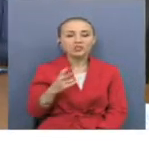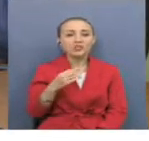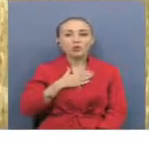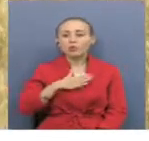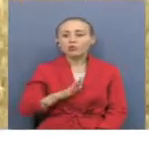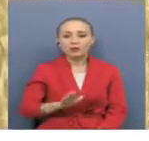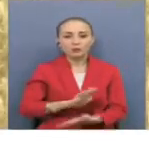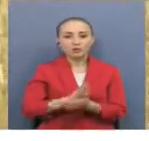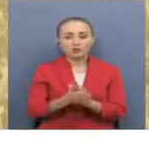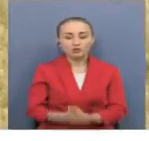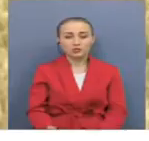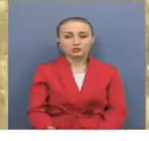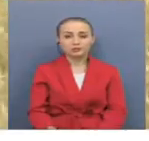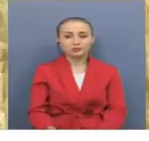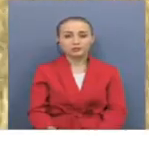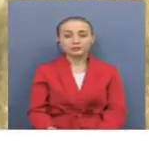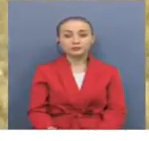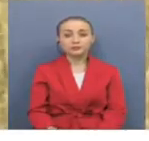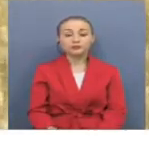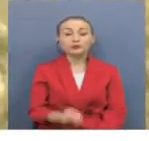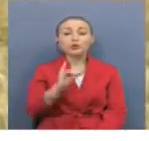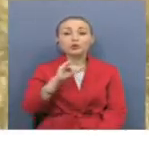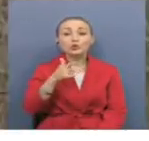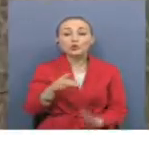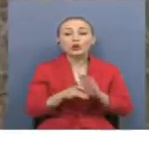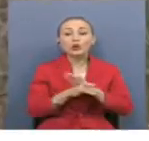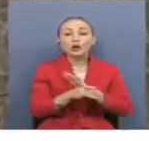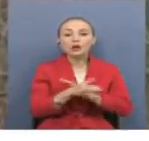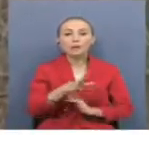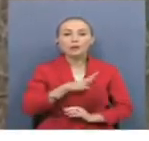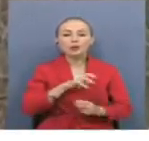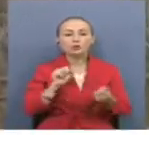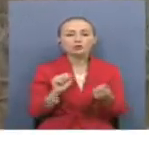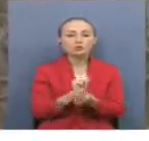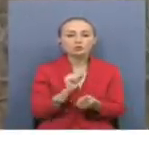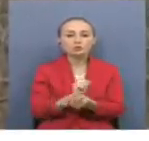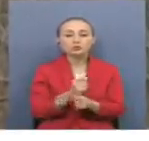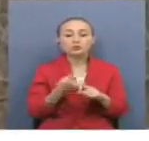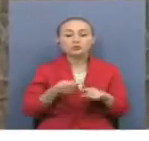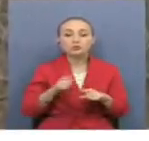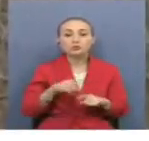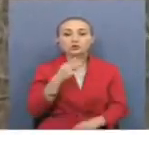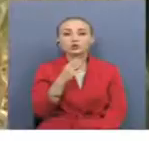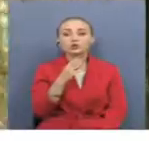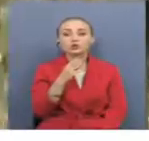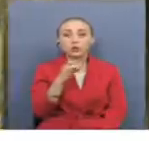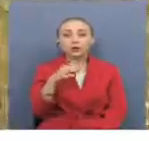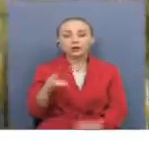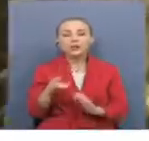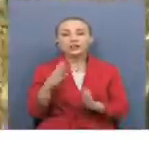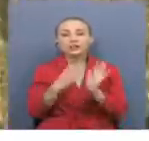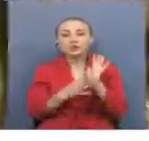басқаша. Оңтүстік өңірлерде қуаңшылықтың әсері мол. Ғылыми жаңалық ретінде енгізілген шортанды 95 атты бидай сорты өзінің тұрақтылығы